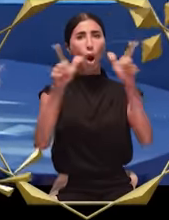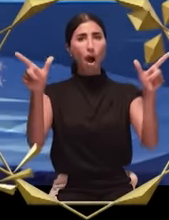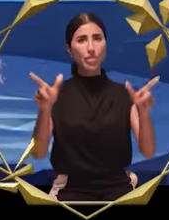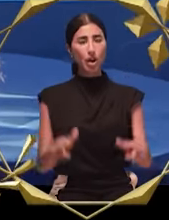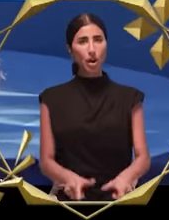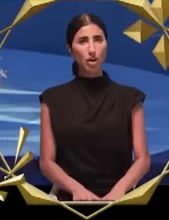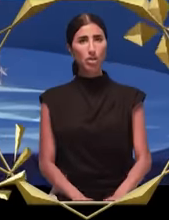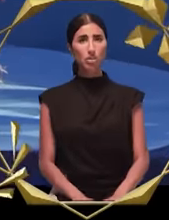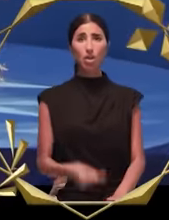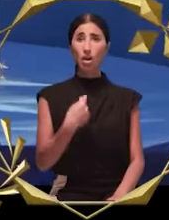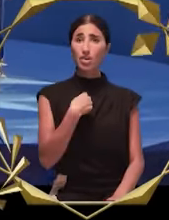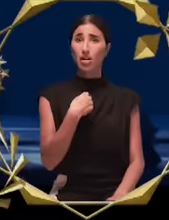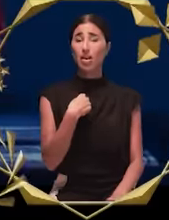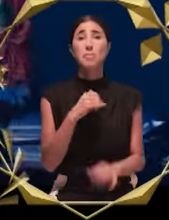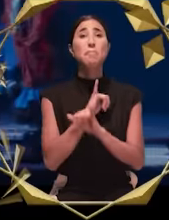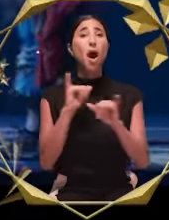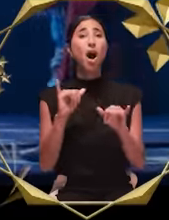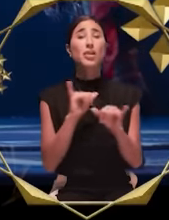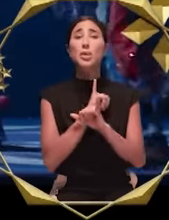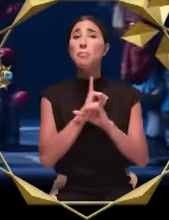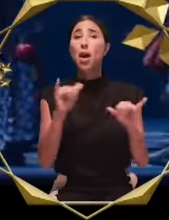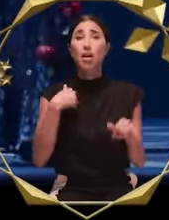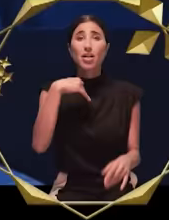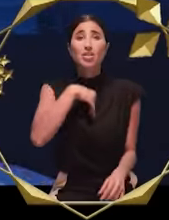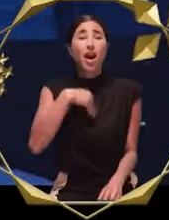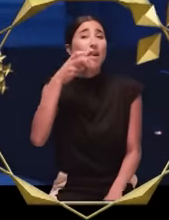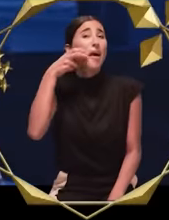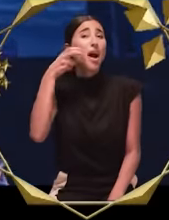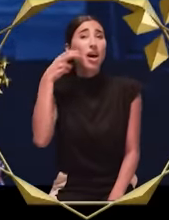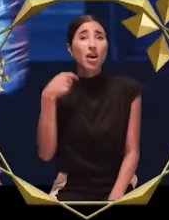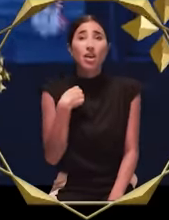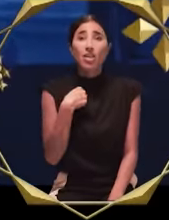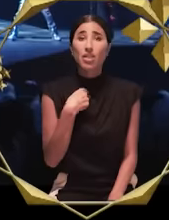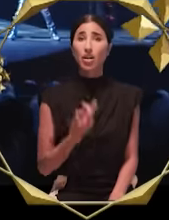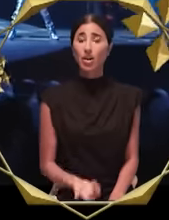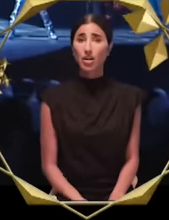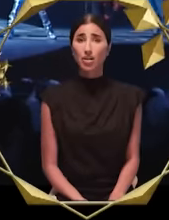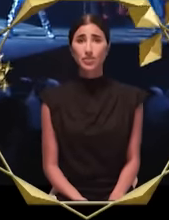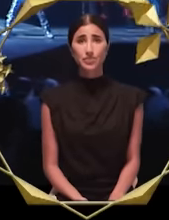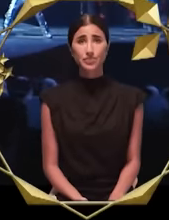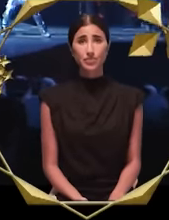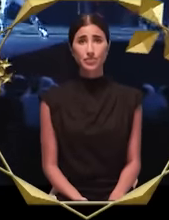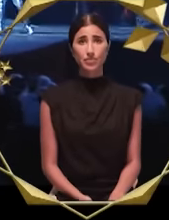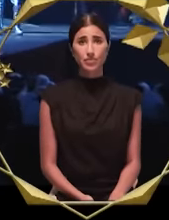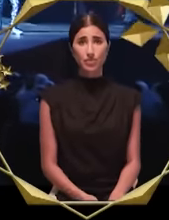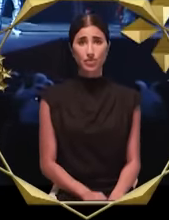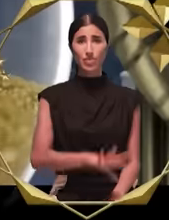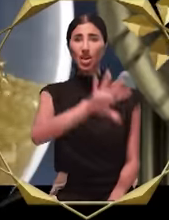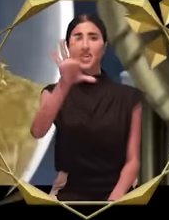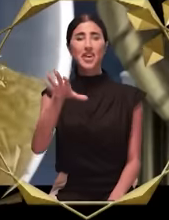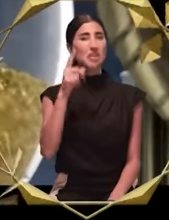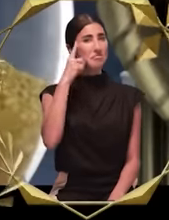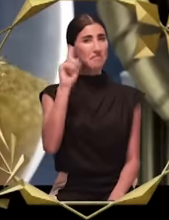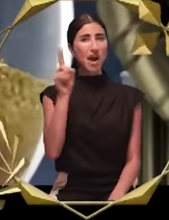أنيابك لو مرة أما قلت لكم أني هرة لا يعرف أحدا